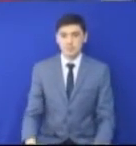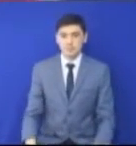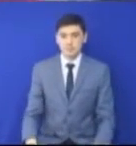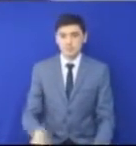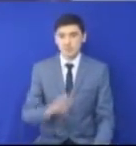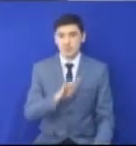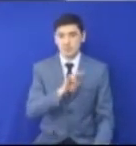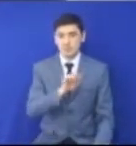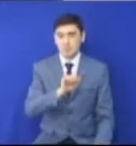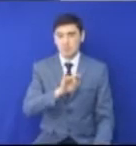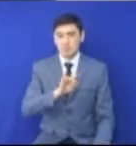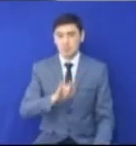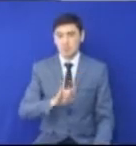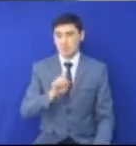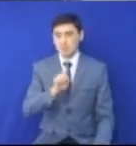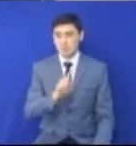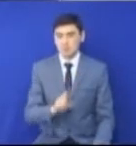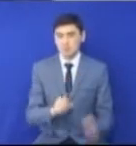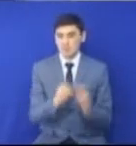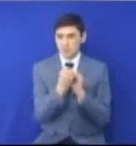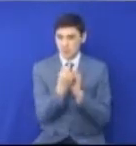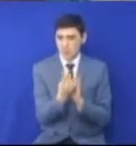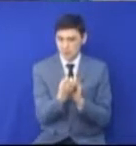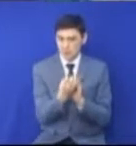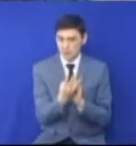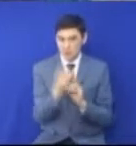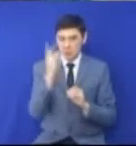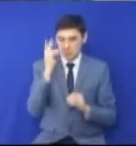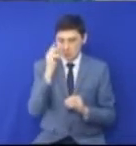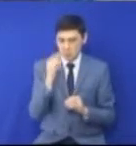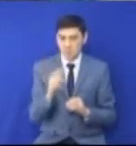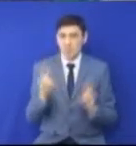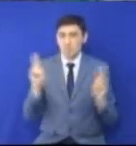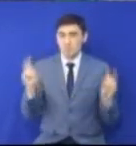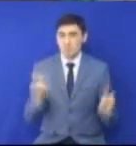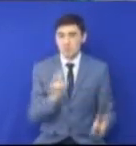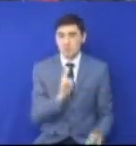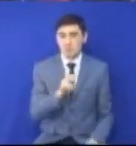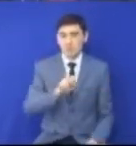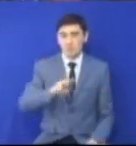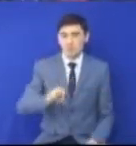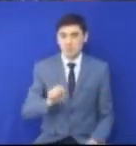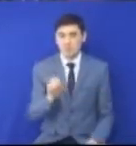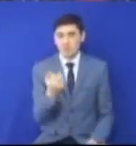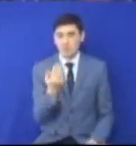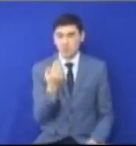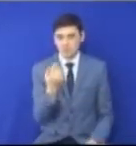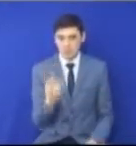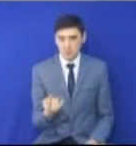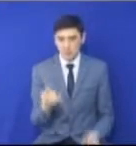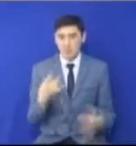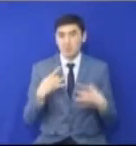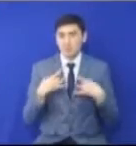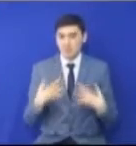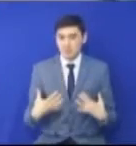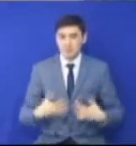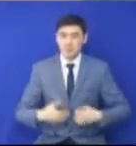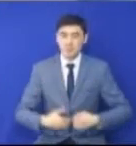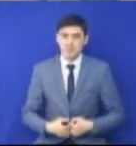Наурыздың 14-ті қауышу күні деп аталады. Ежелгі дәстүр бойынша Наурыз мейрамын қарсы алу дәл осы күннен басталады. Жалпы